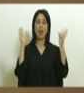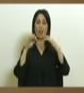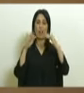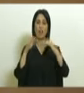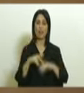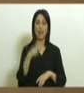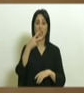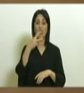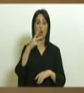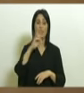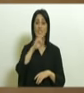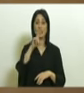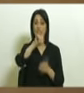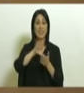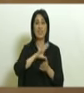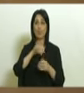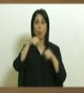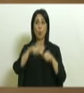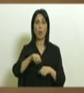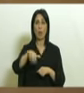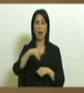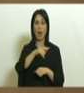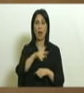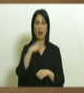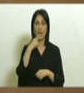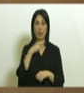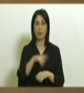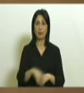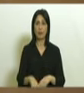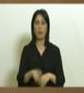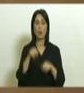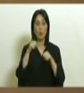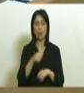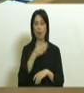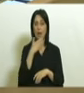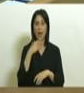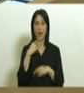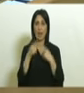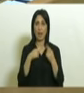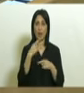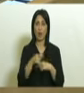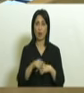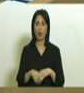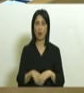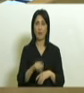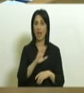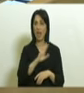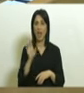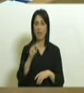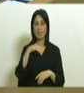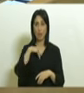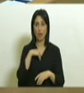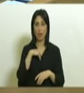ივნის გაჩონდით ხო იმიტომ რომ უფლება არ გაქვთ რომ ილაპარაკოთ უფლება არ გაქვთ რომ ილაპარაკოთ არც